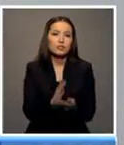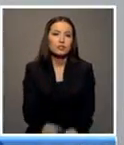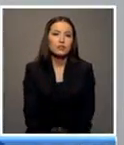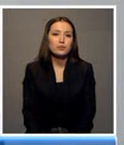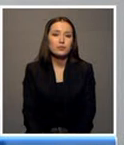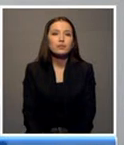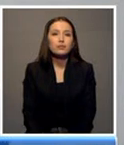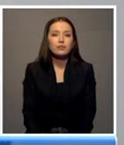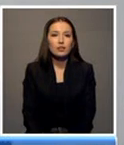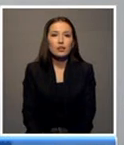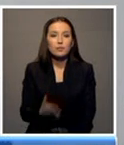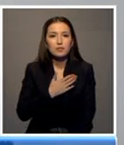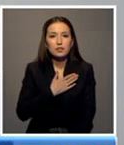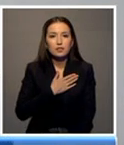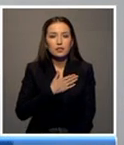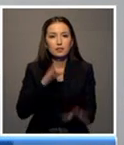Біздің заңдарымыз